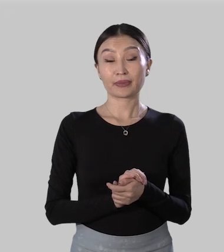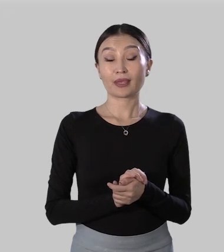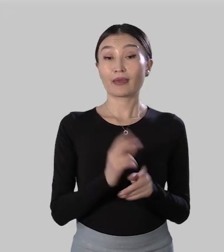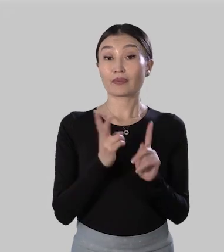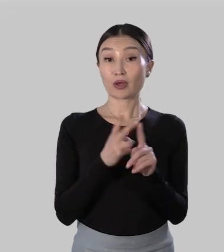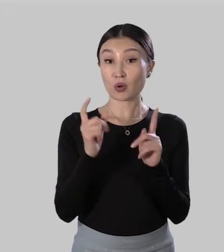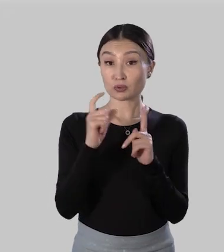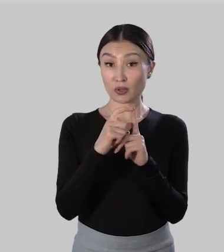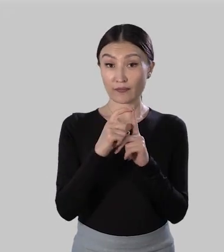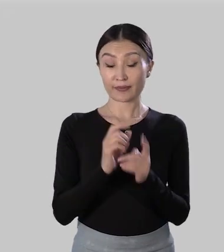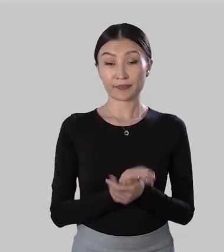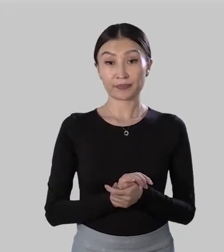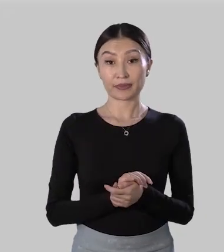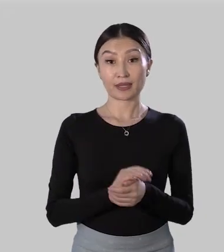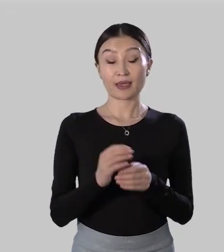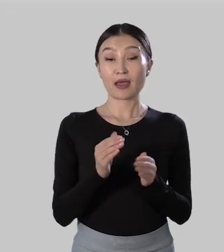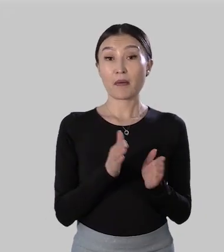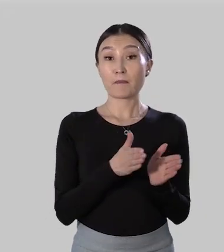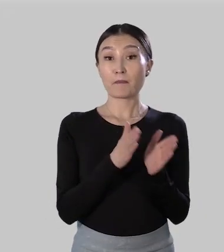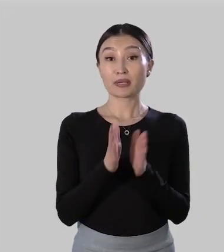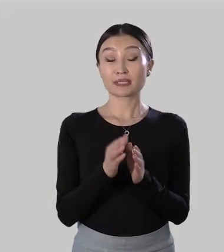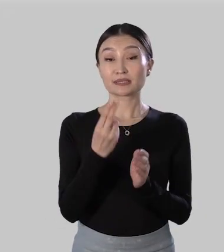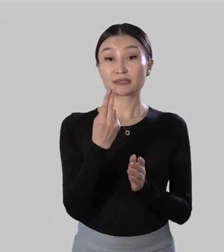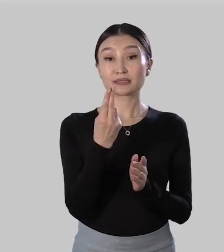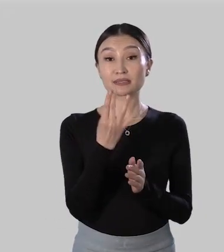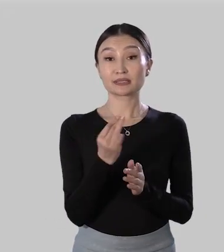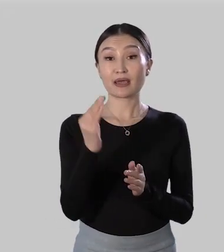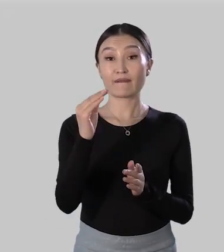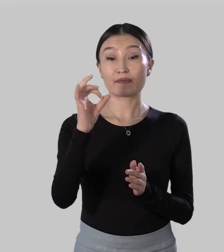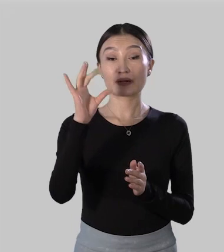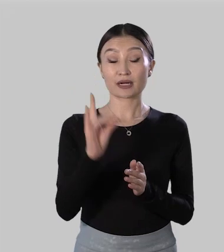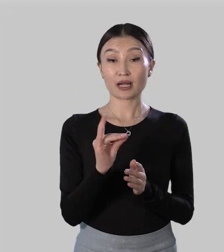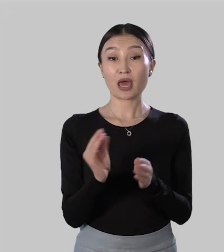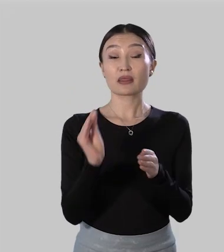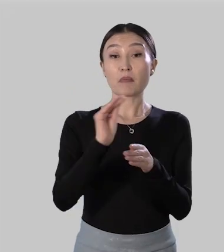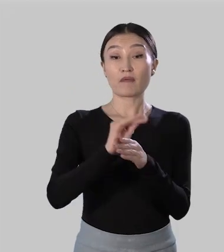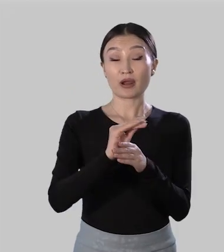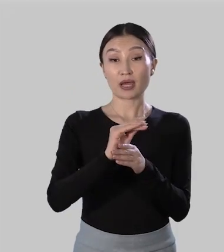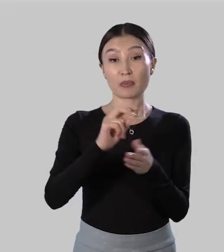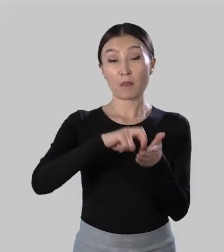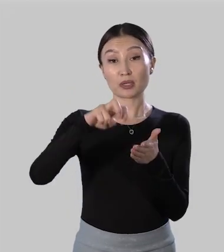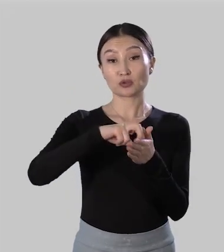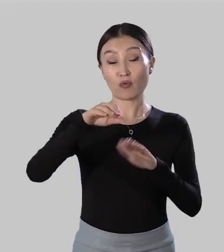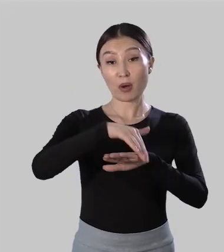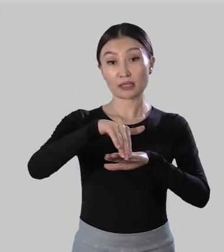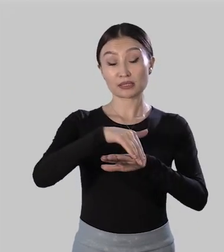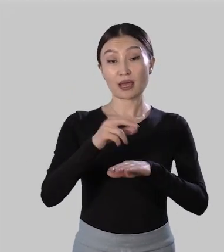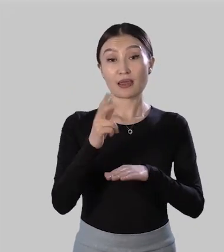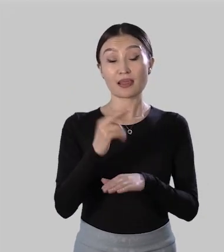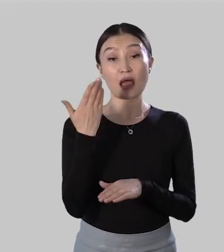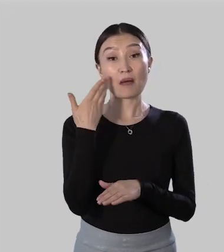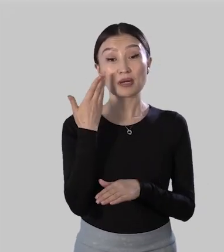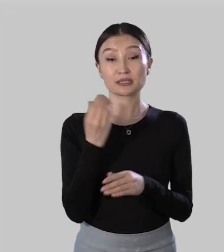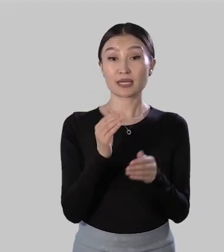Второе слово – последовательность цифр, добавляемая к почтовому адресу для облегчения